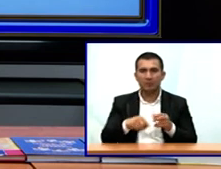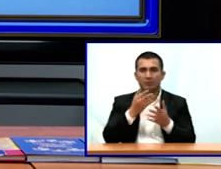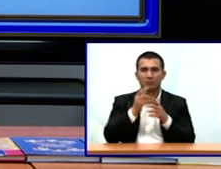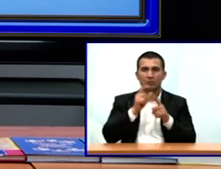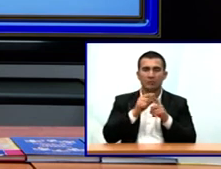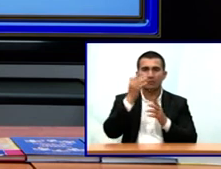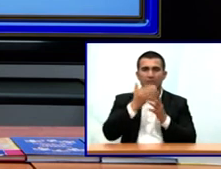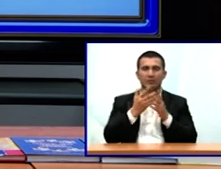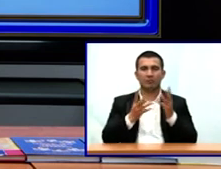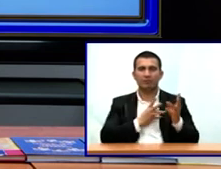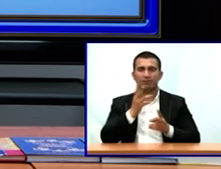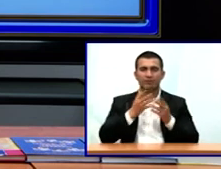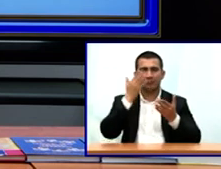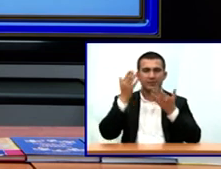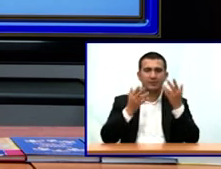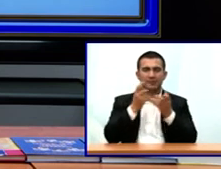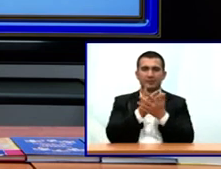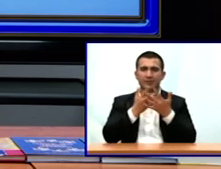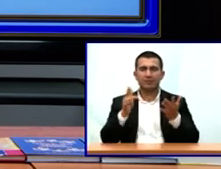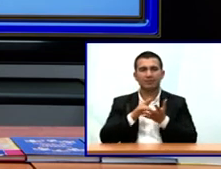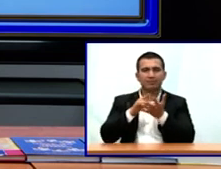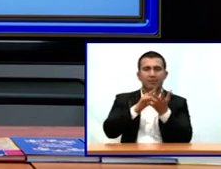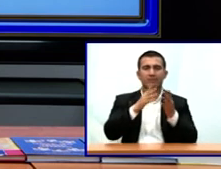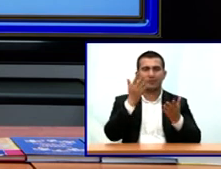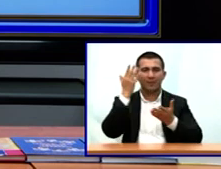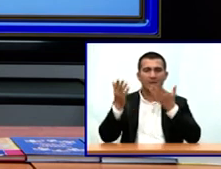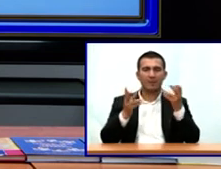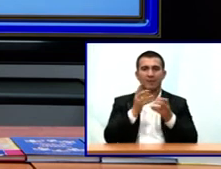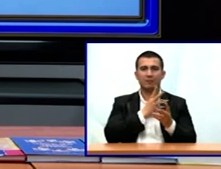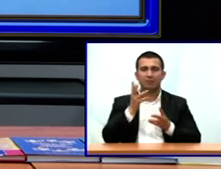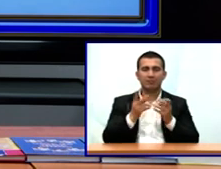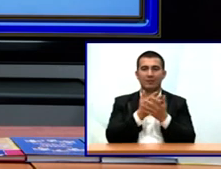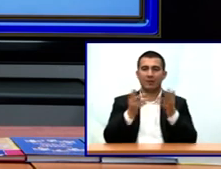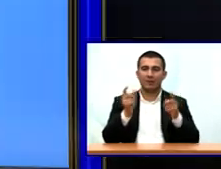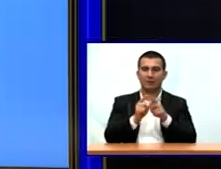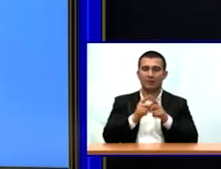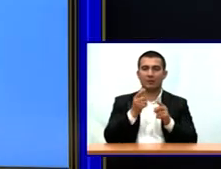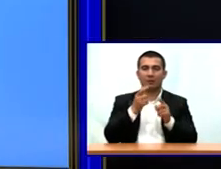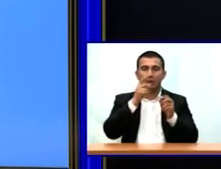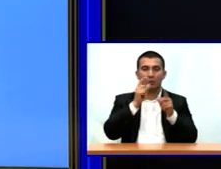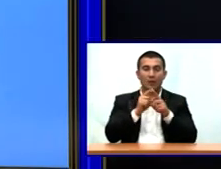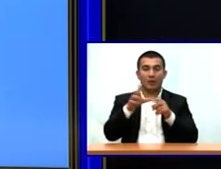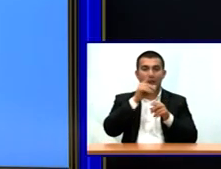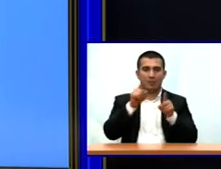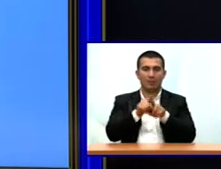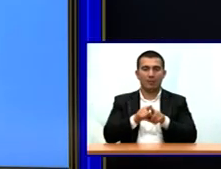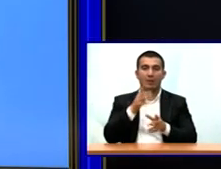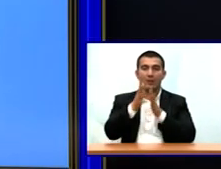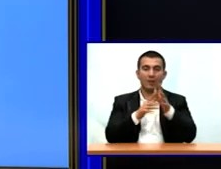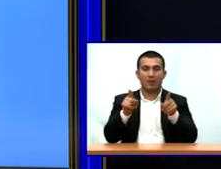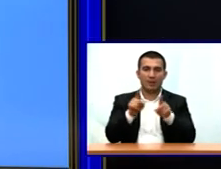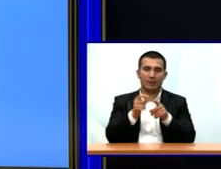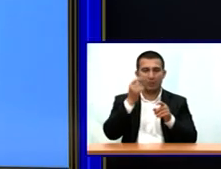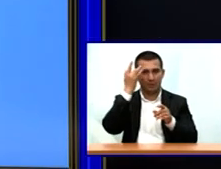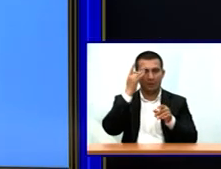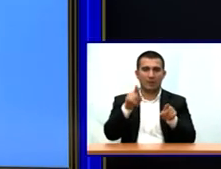Sevinch, quvonch, shodlik, surur, farah so'zlari asosan badiiy uslubda qo'llaniladi.